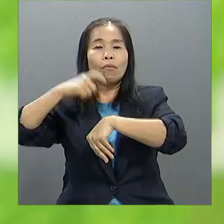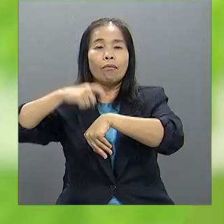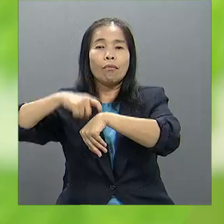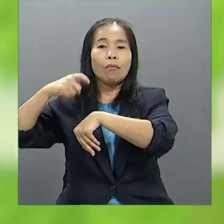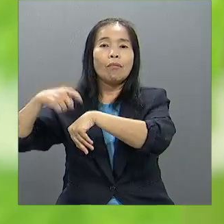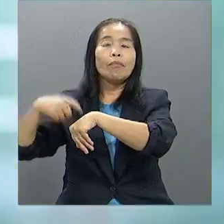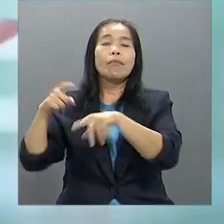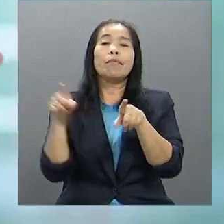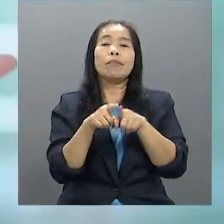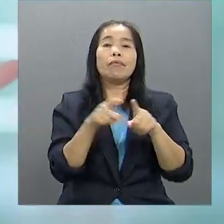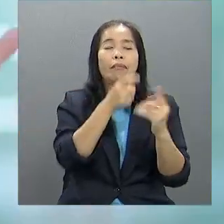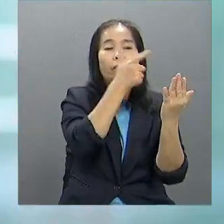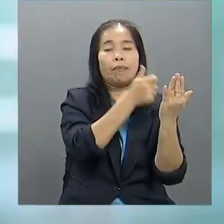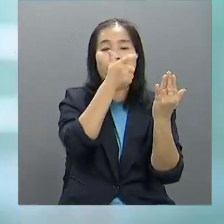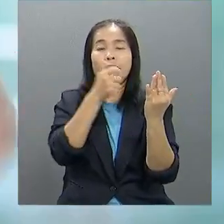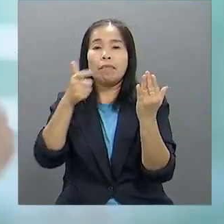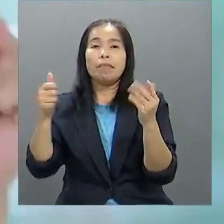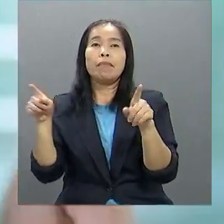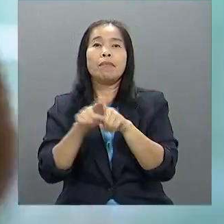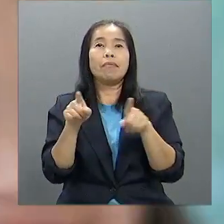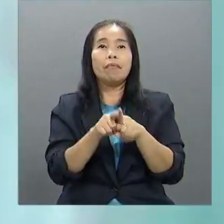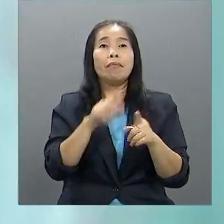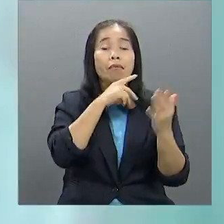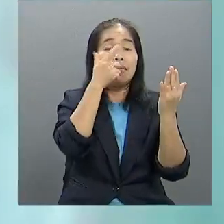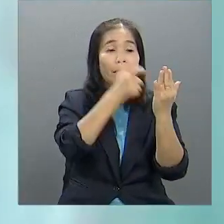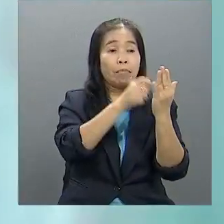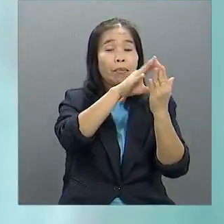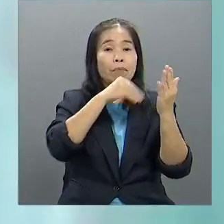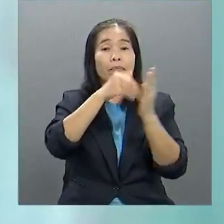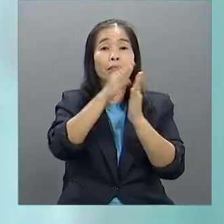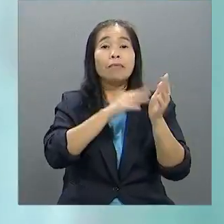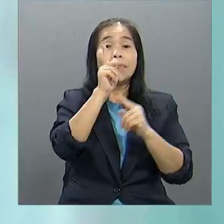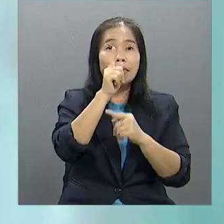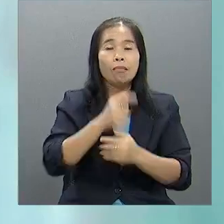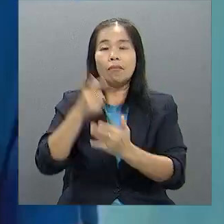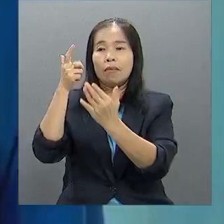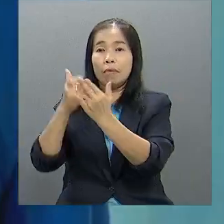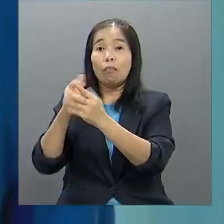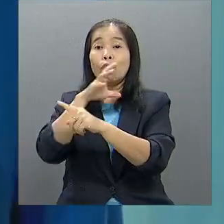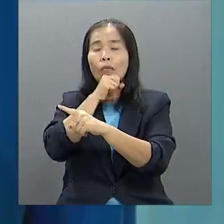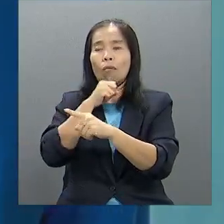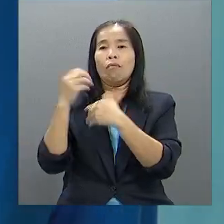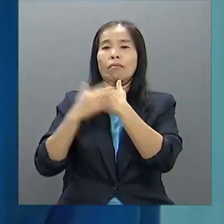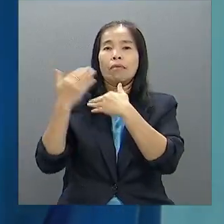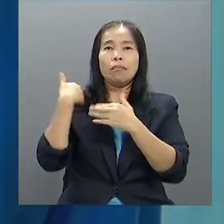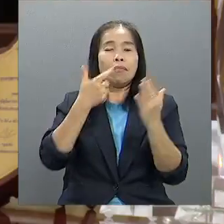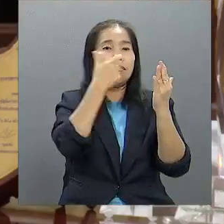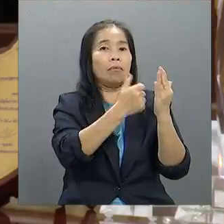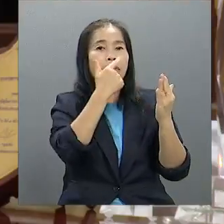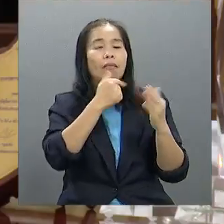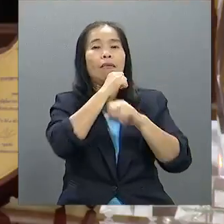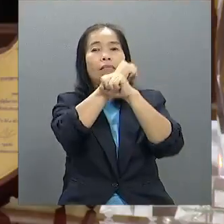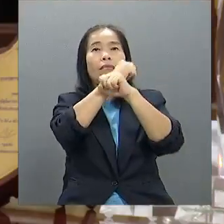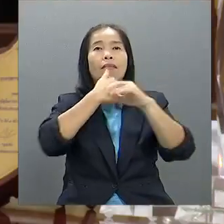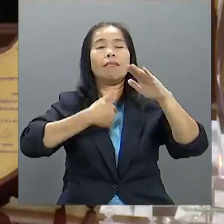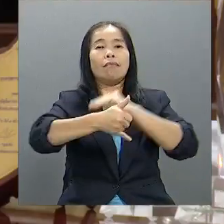นี้นะเป็นสีเขียวปลอดภัยอยู่สีส้มเคยมีนะต้องระวังสแกนแล้วเป็นสีแดงฮะแสดงว่าจุดนี้มีการพิสู